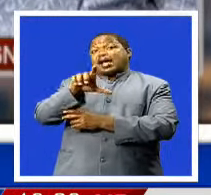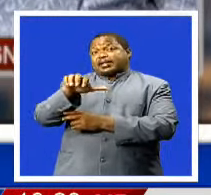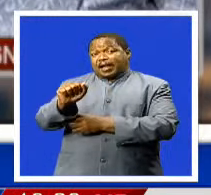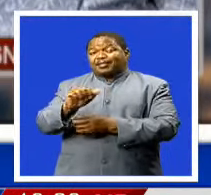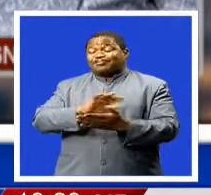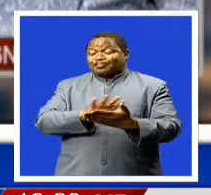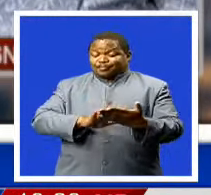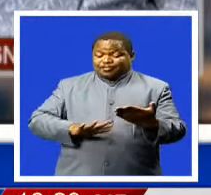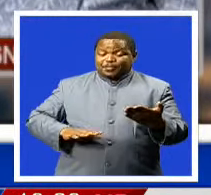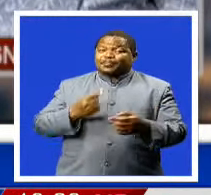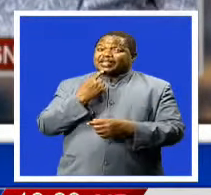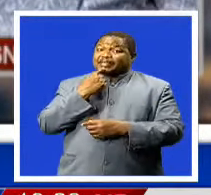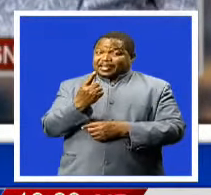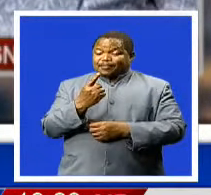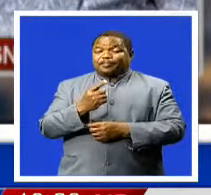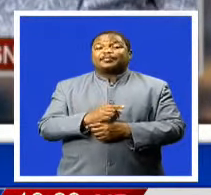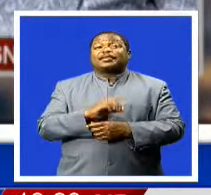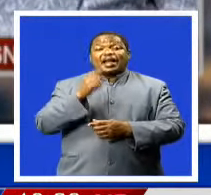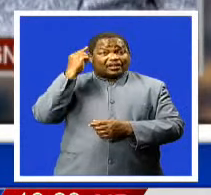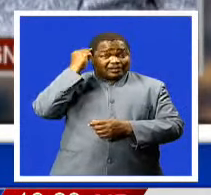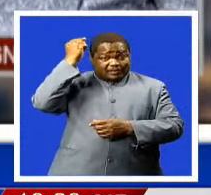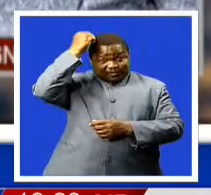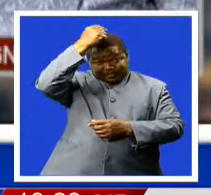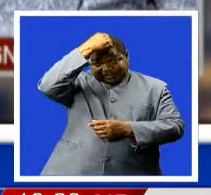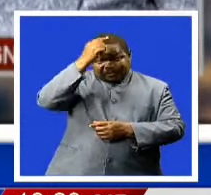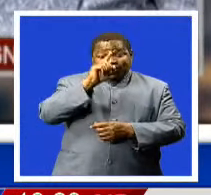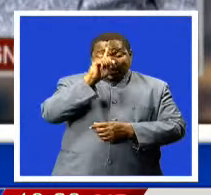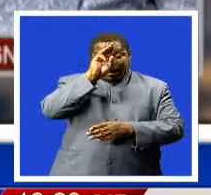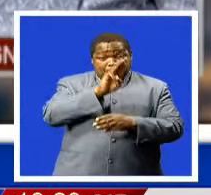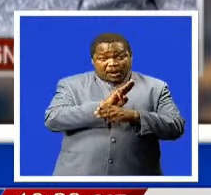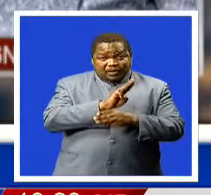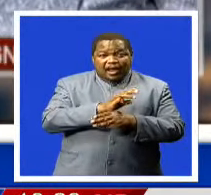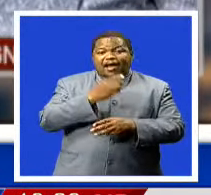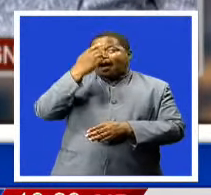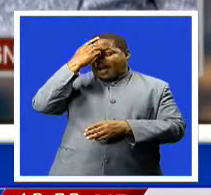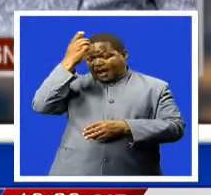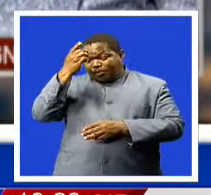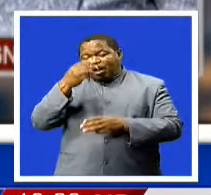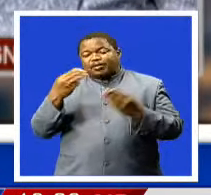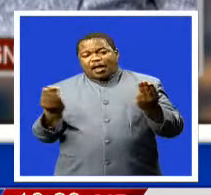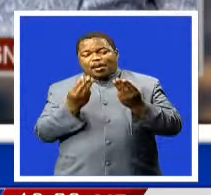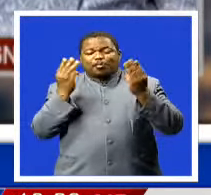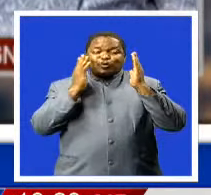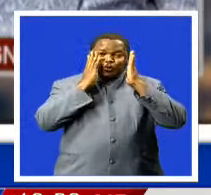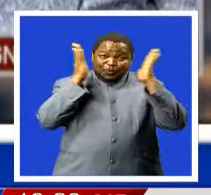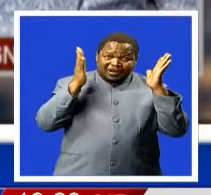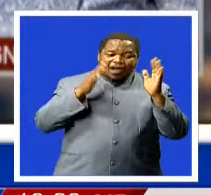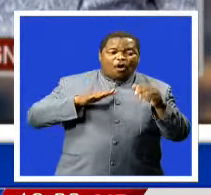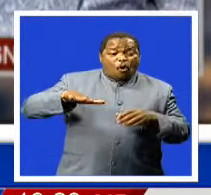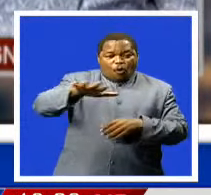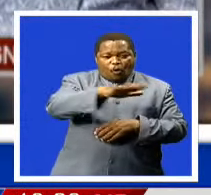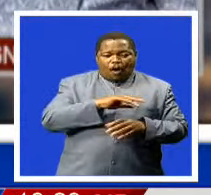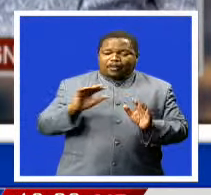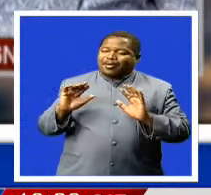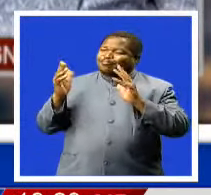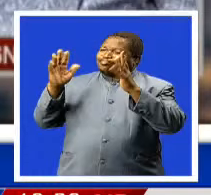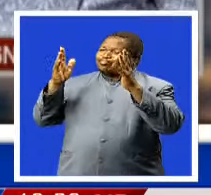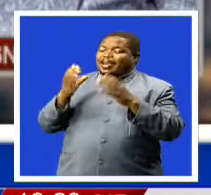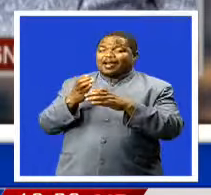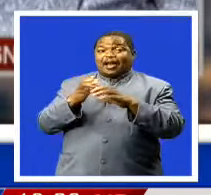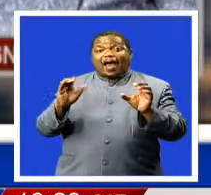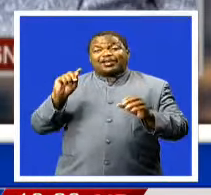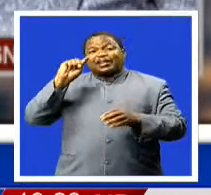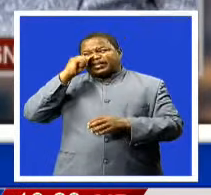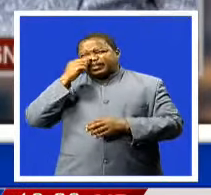waseSwatini Maswati ayalihalalisela live laseNdiya ngalolu suku lolukhulu nakangaka. Emakhosi-ke ahalalisele baseNdiya afisela